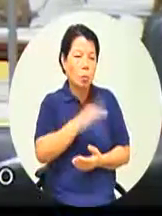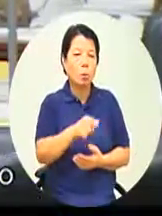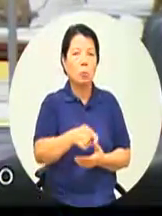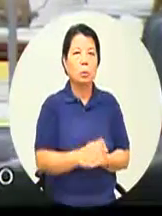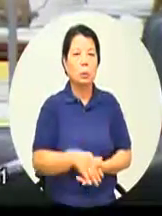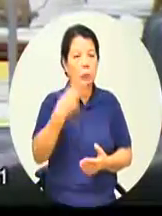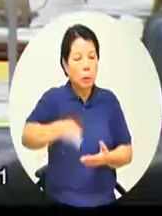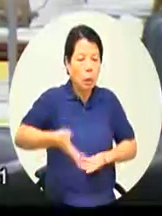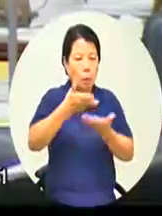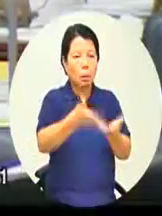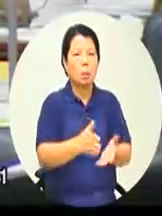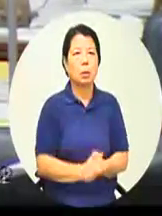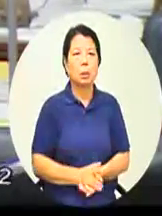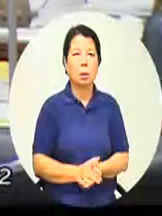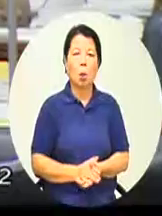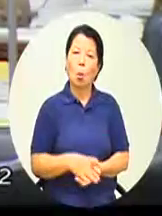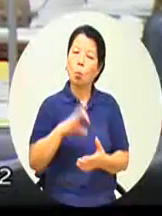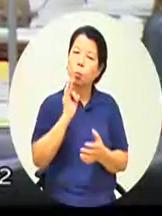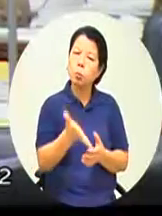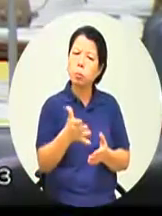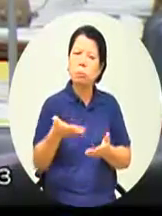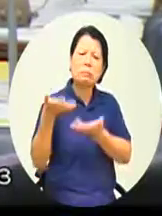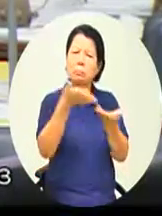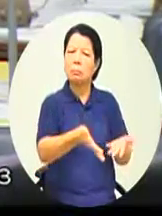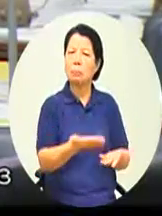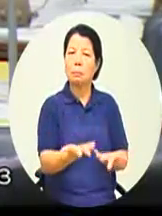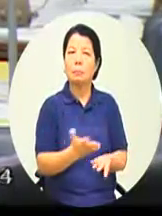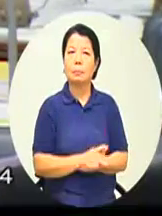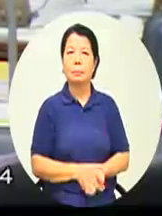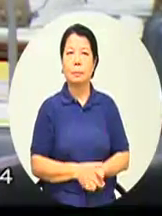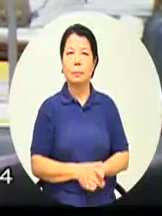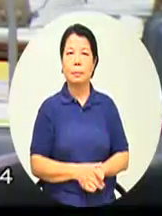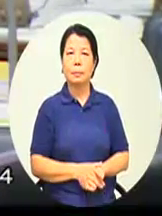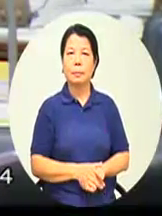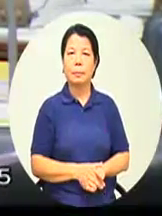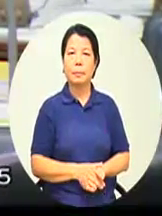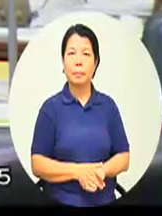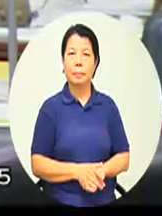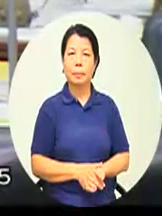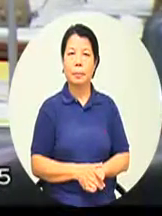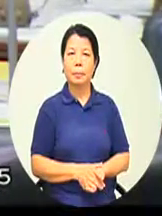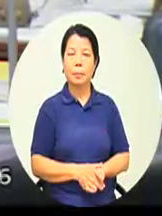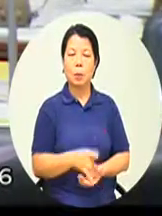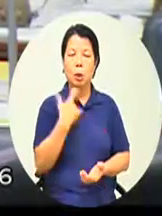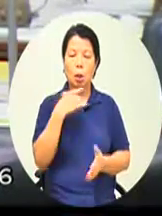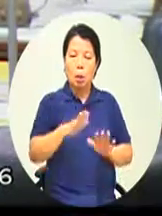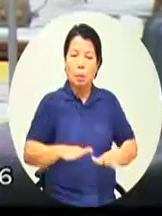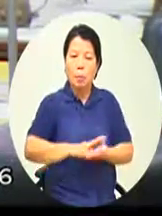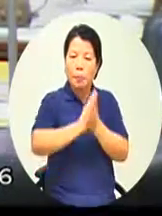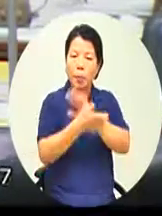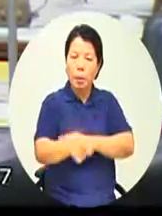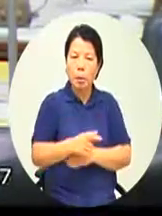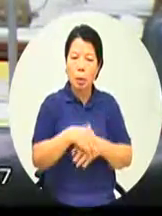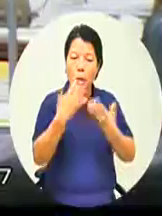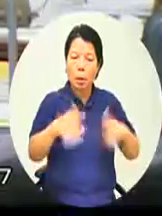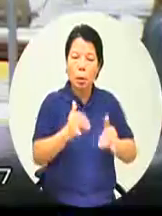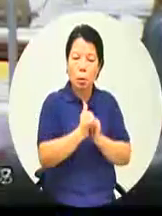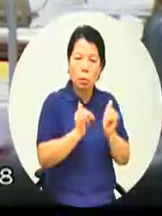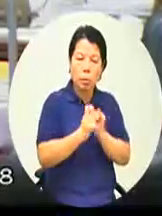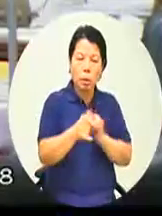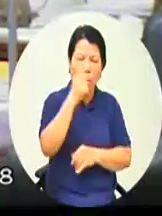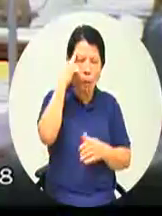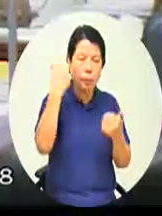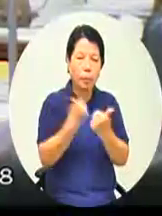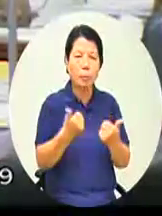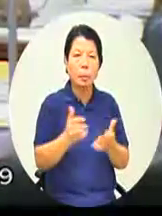这些东西，那到底是为什么？到底是为什么？能够形成更多的民意来反制他，